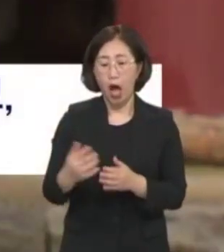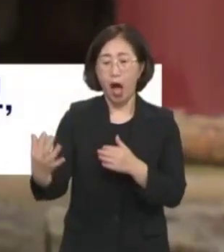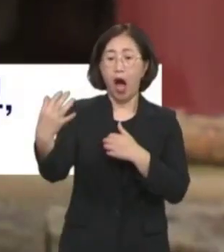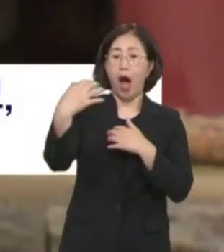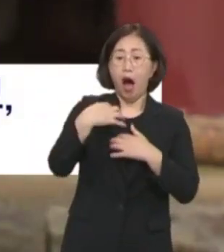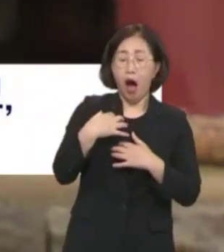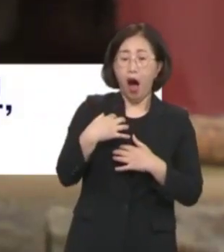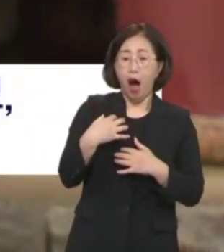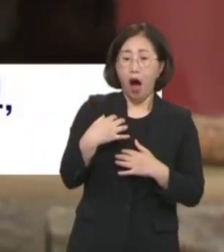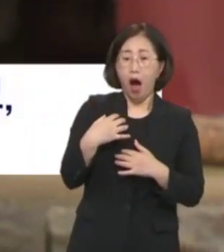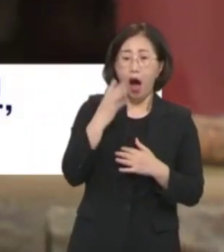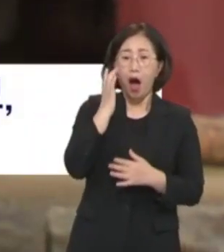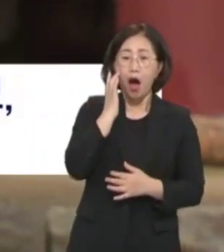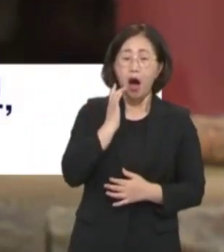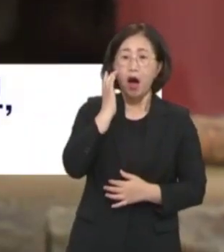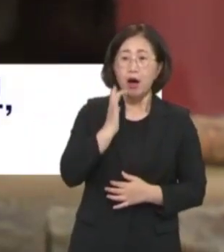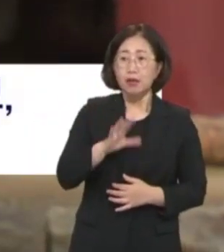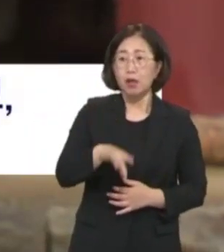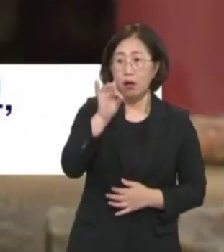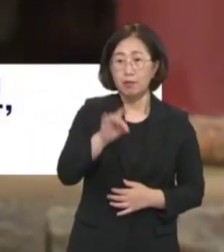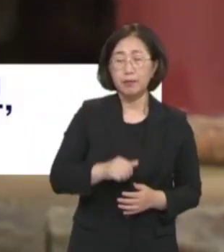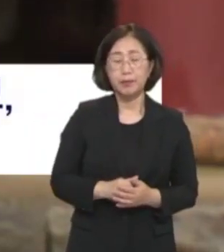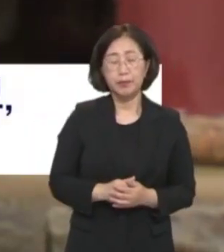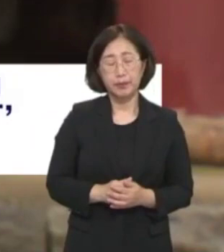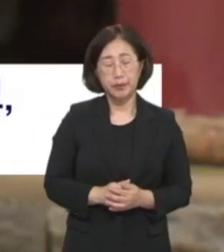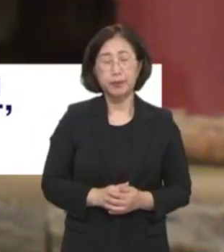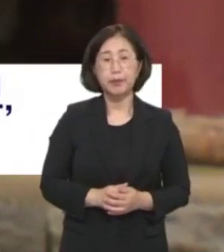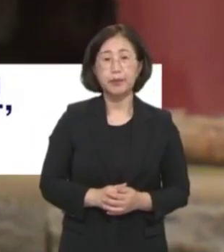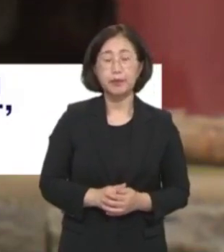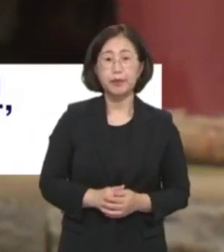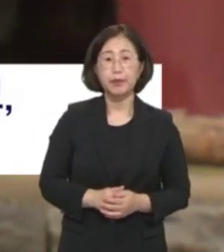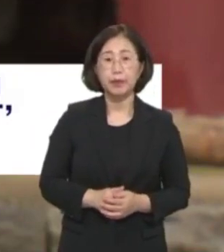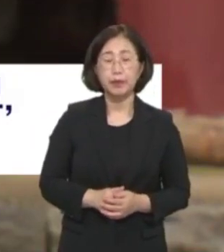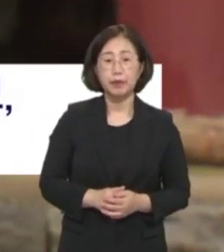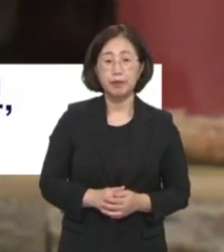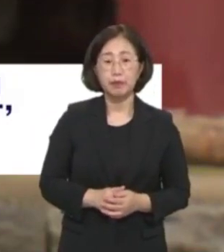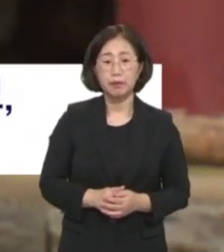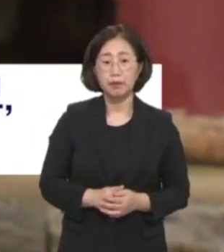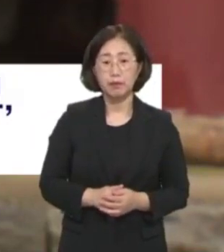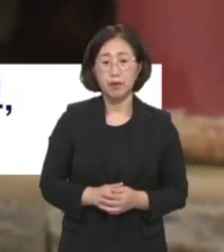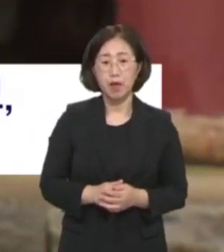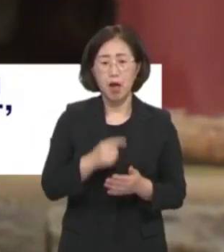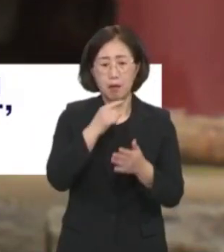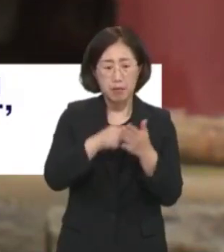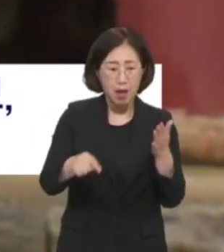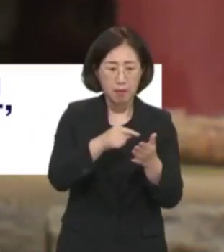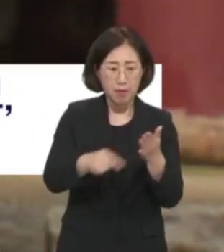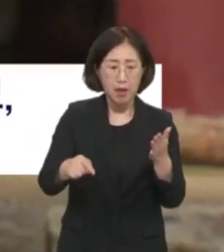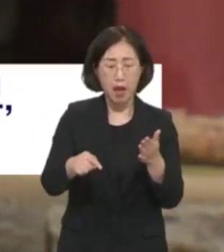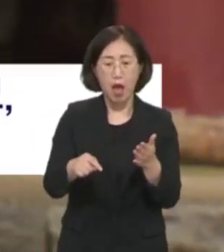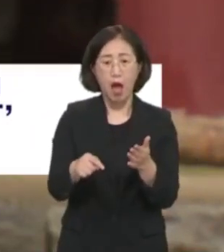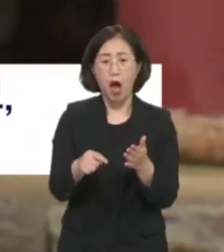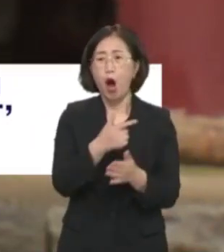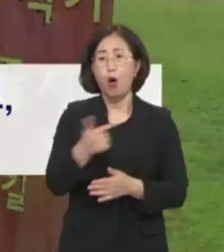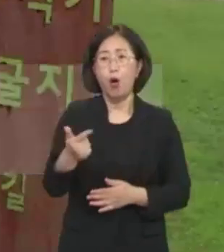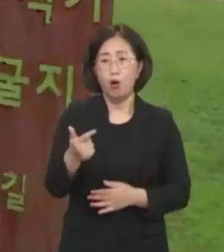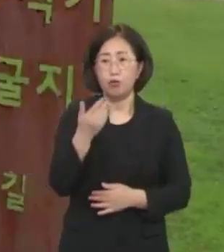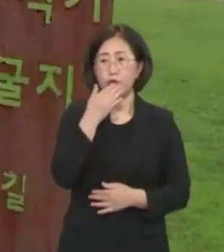넘어오는 그런 상황은 처음 본 거라 조금 긴장도 했었고 또 다른 많은 피해를 입을 수도 있기